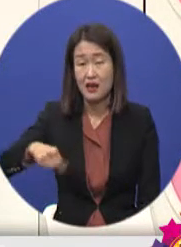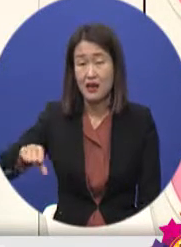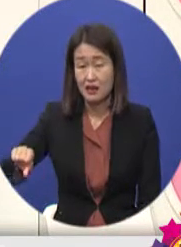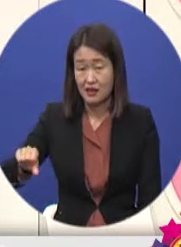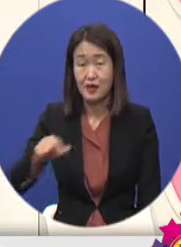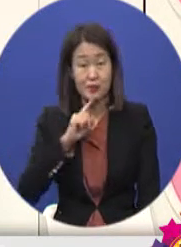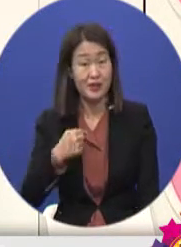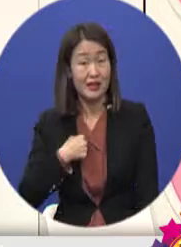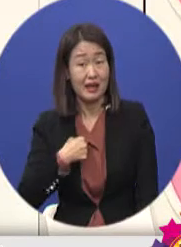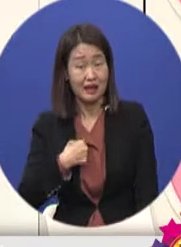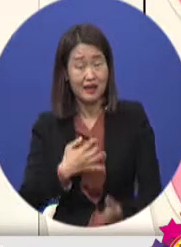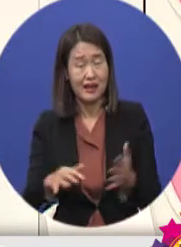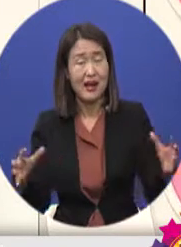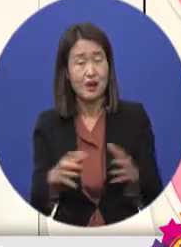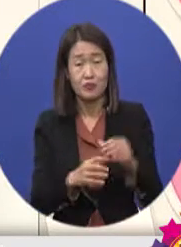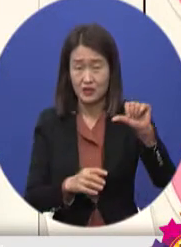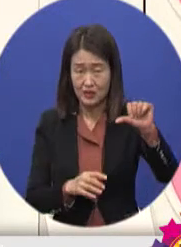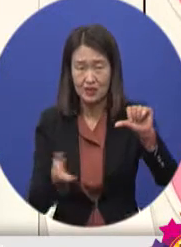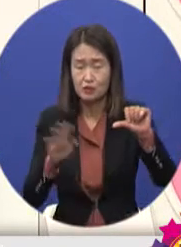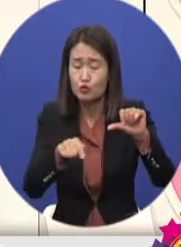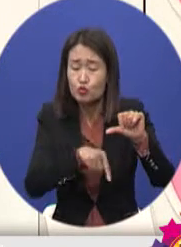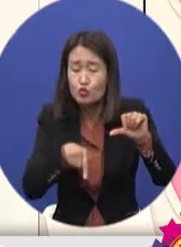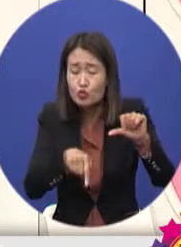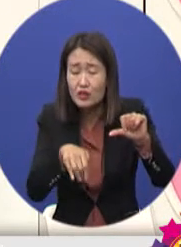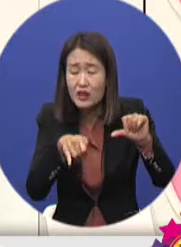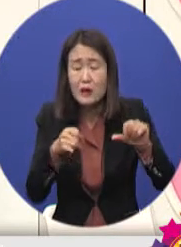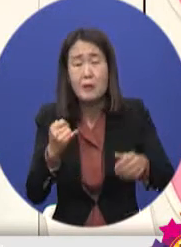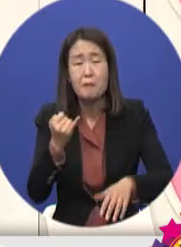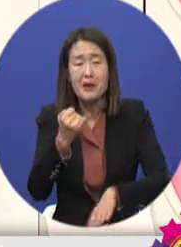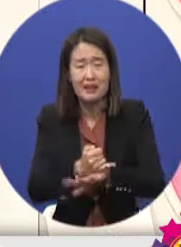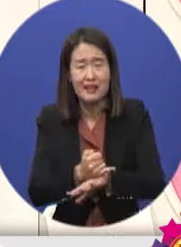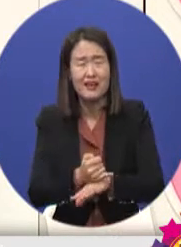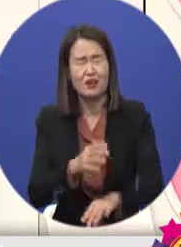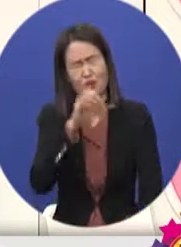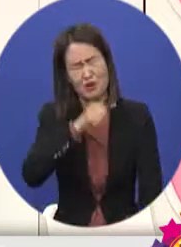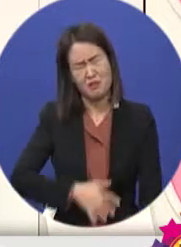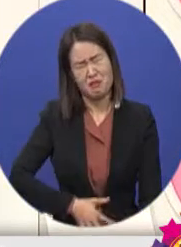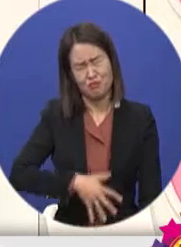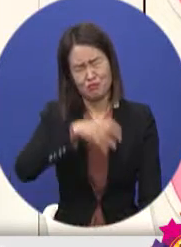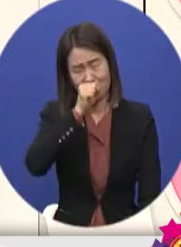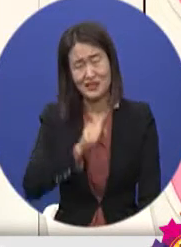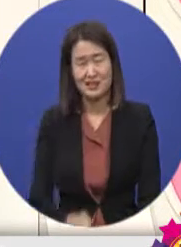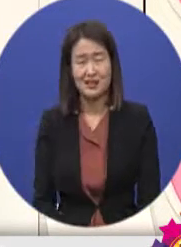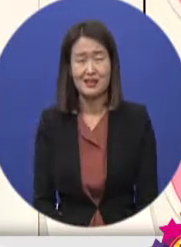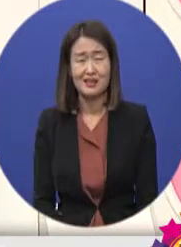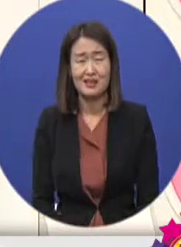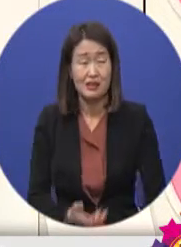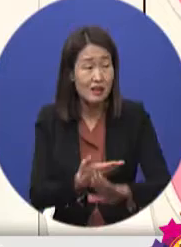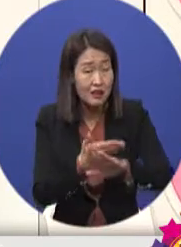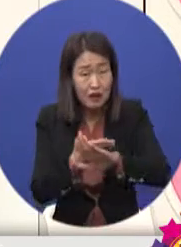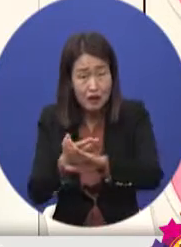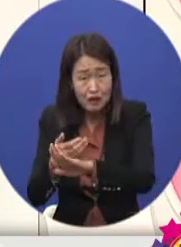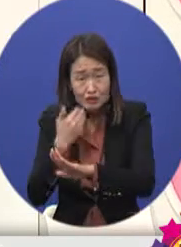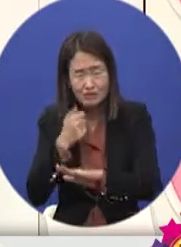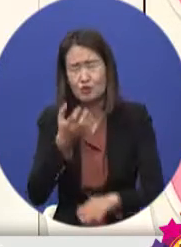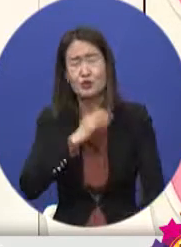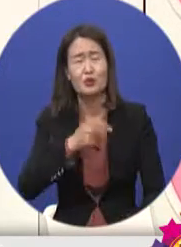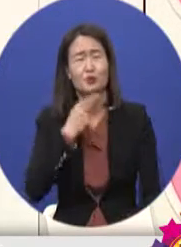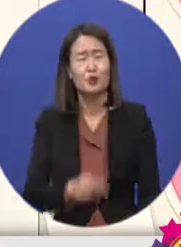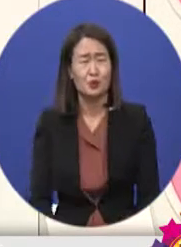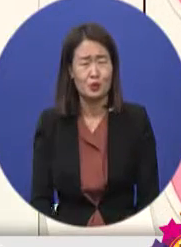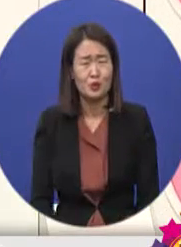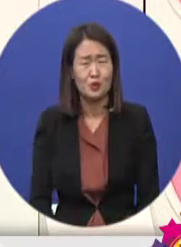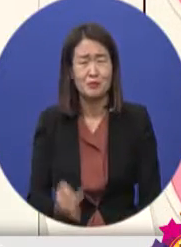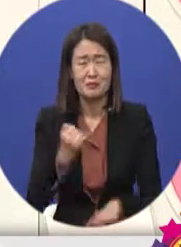셋이거든요. 네. 그래도 막내딸이 더 인정 있고 그래요. 맞아요. 다른 자식들은 다 소용없어.